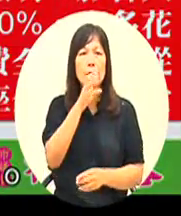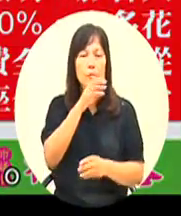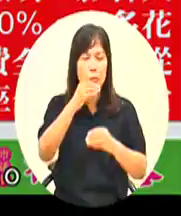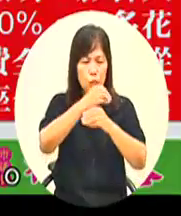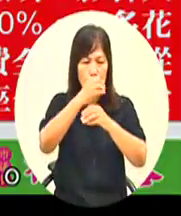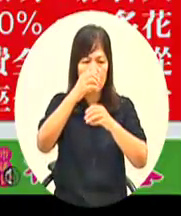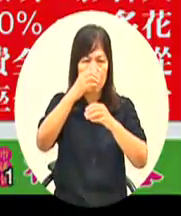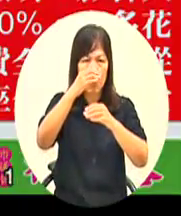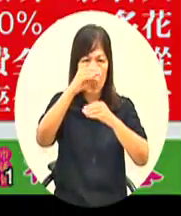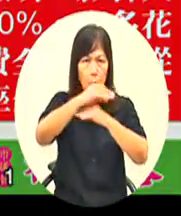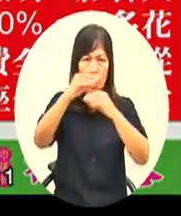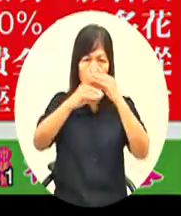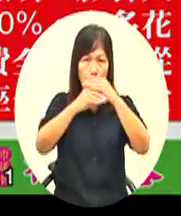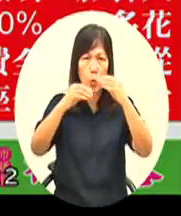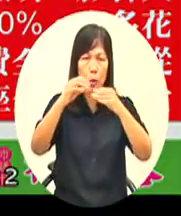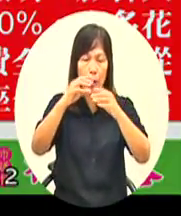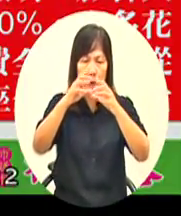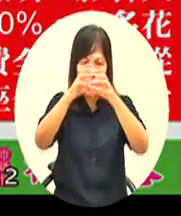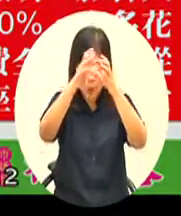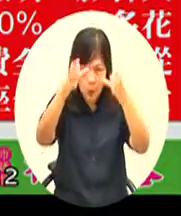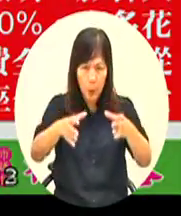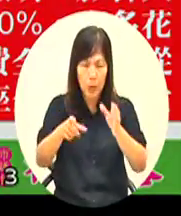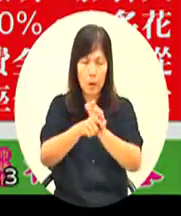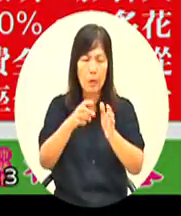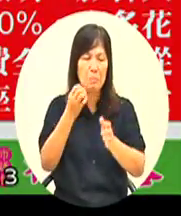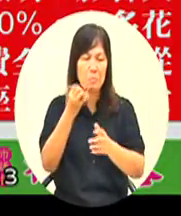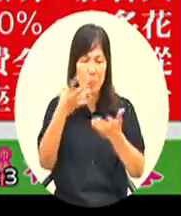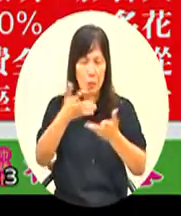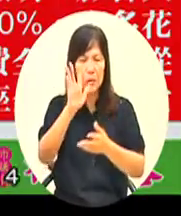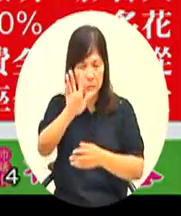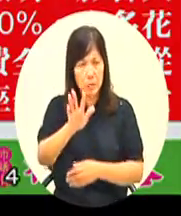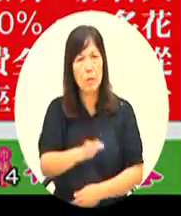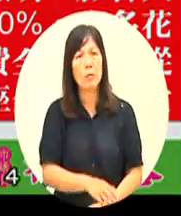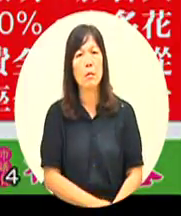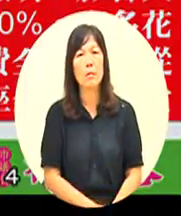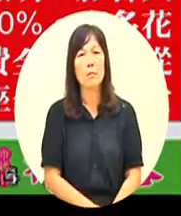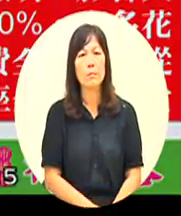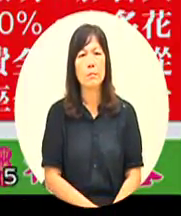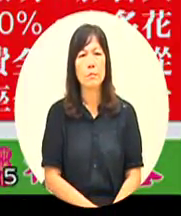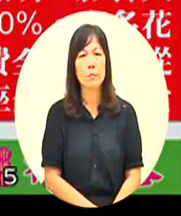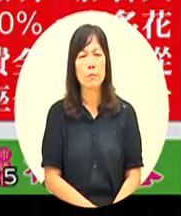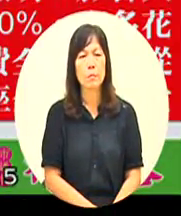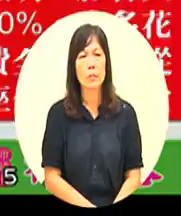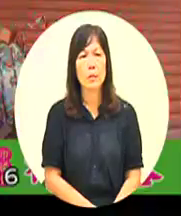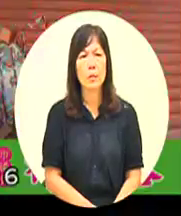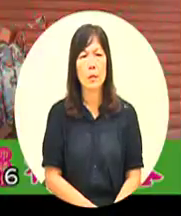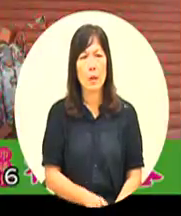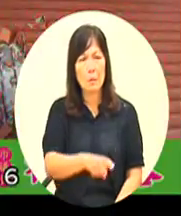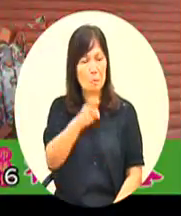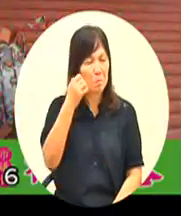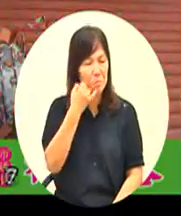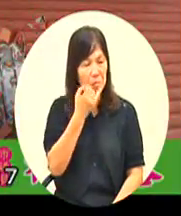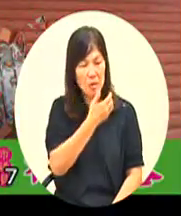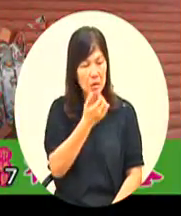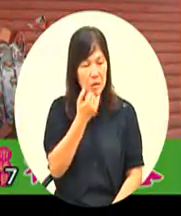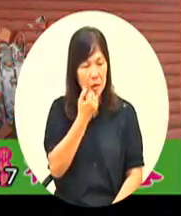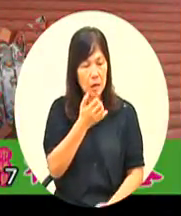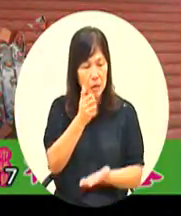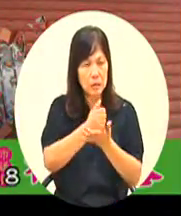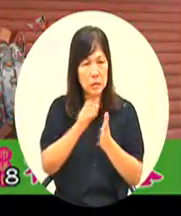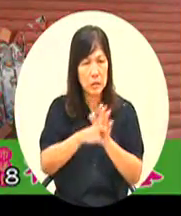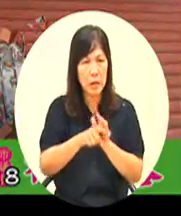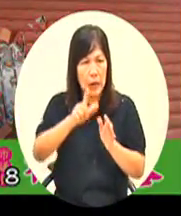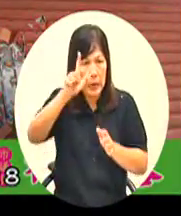体有可能哈，有可能有问题啦哈，是不是？恁会当哈，请哈结构